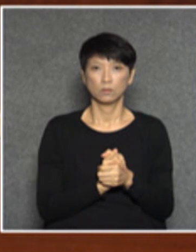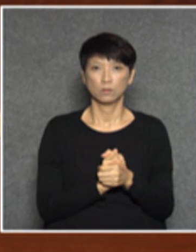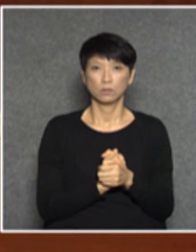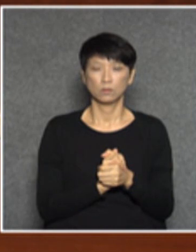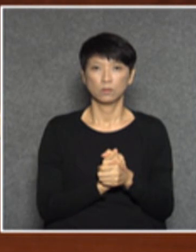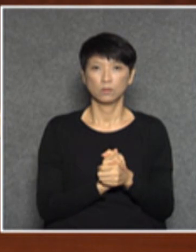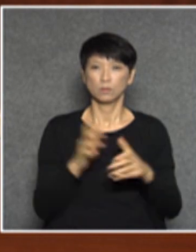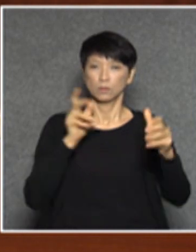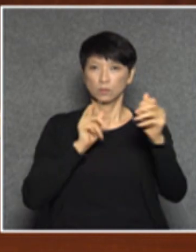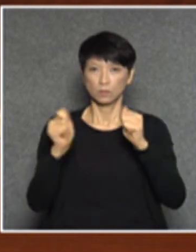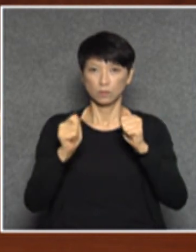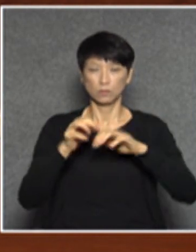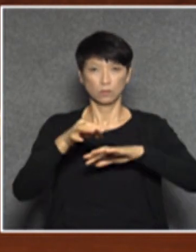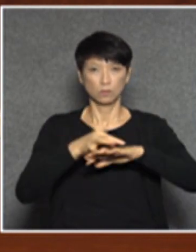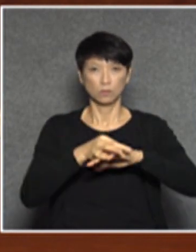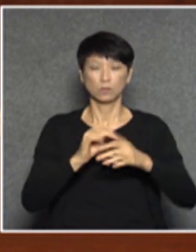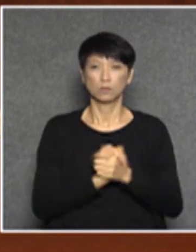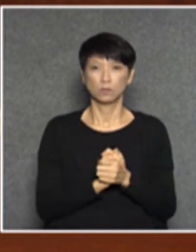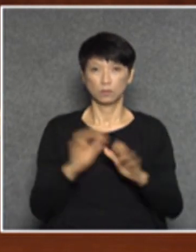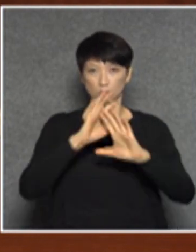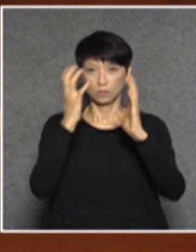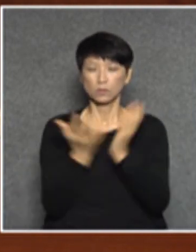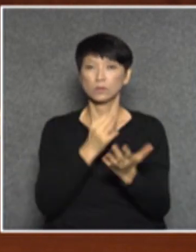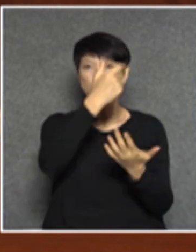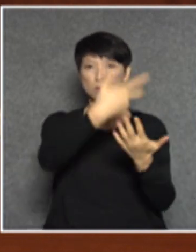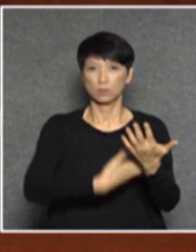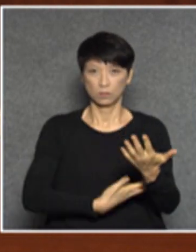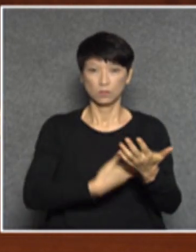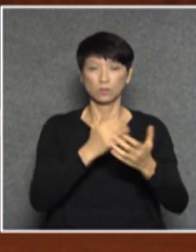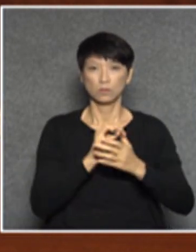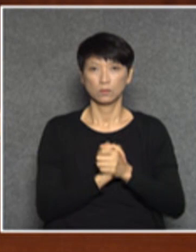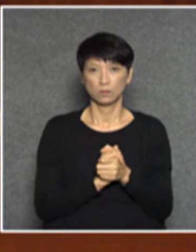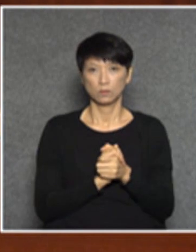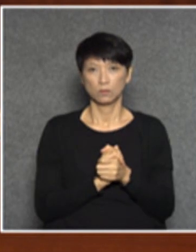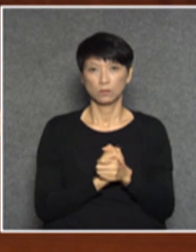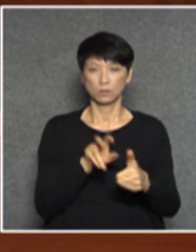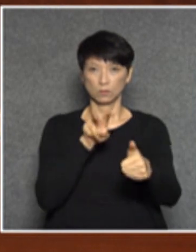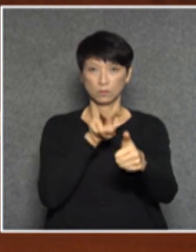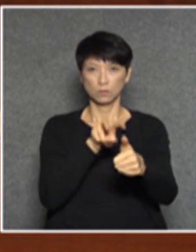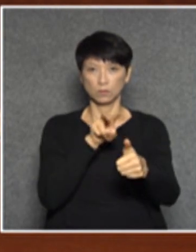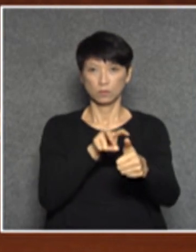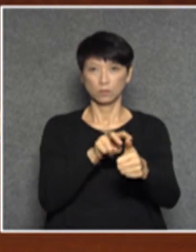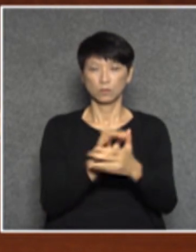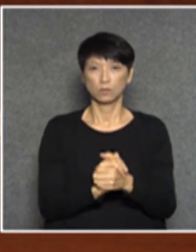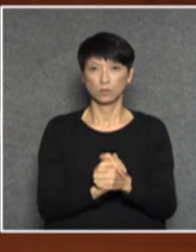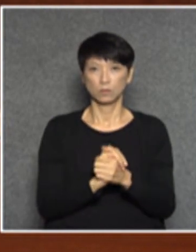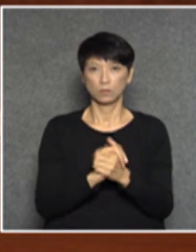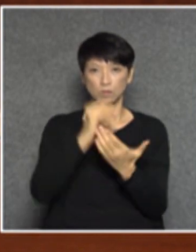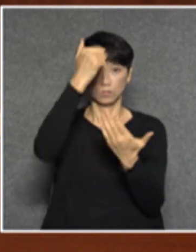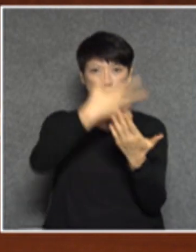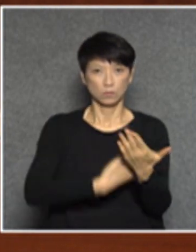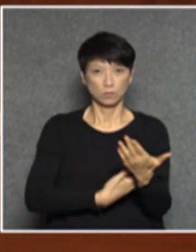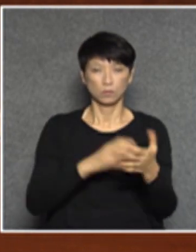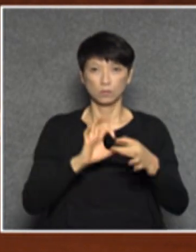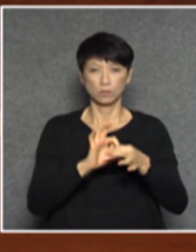股票市場整個制度、它的監管系統 包括有關嘅